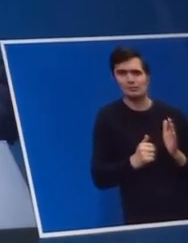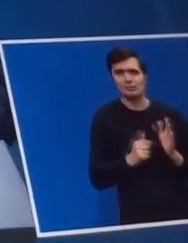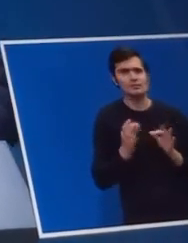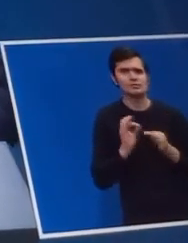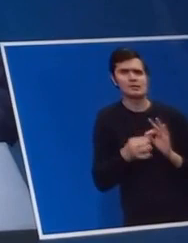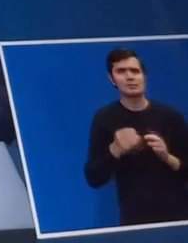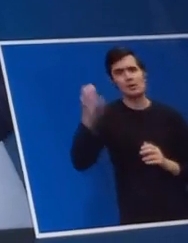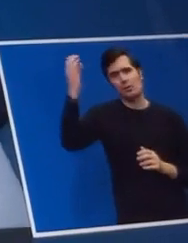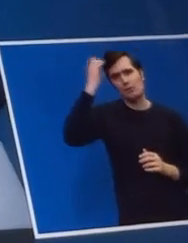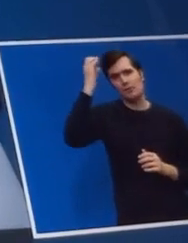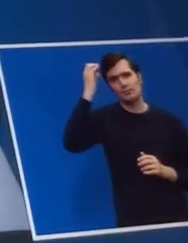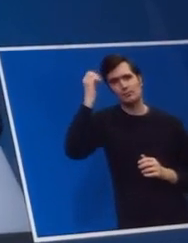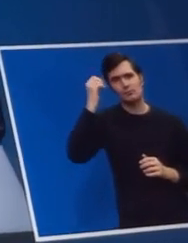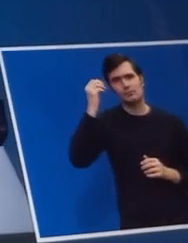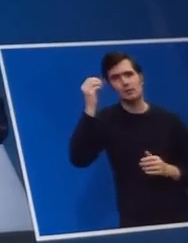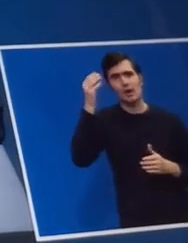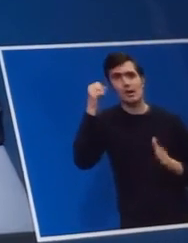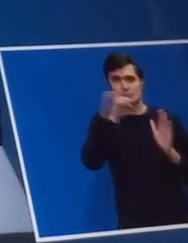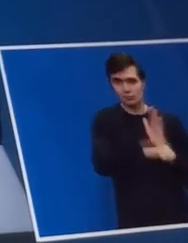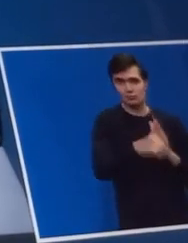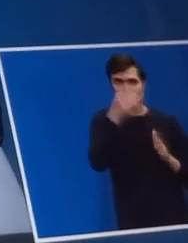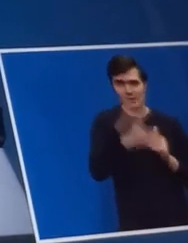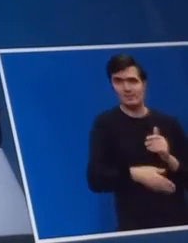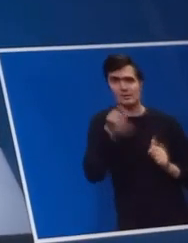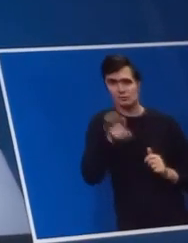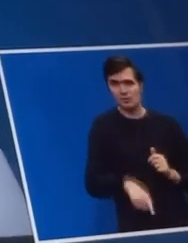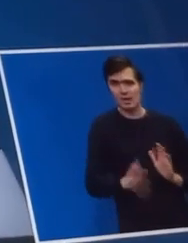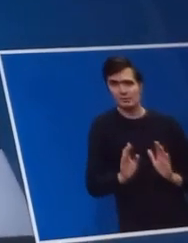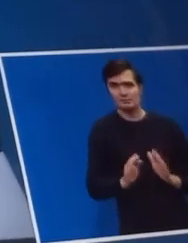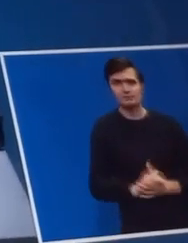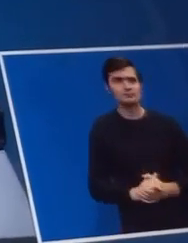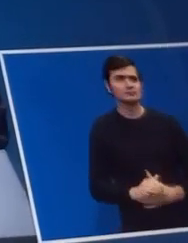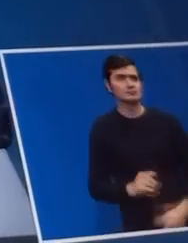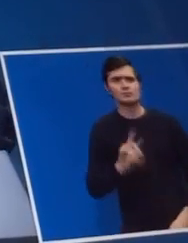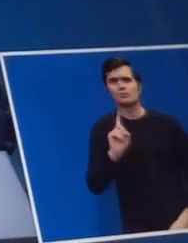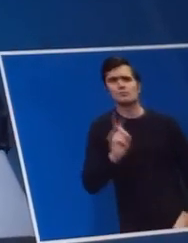cuvinte, guvernul ar pune o limită lunară pentru acești coordonatori de pensii?